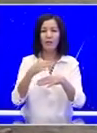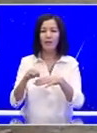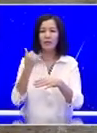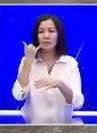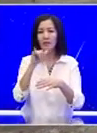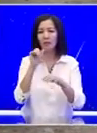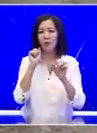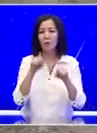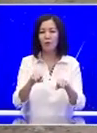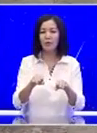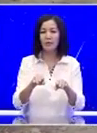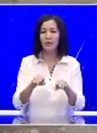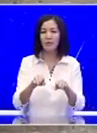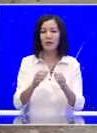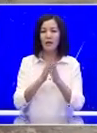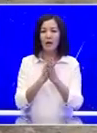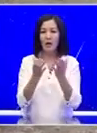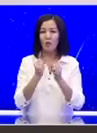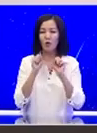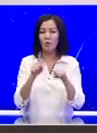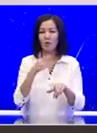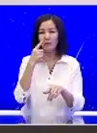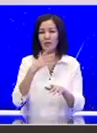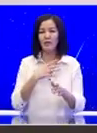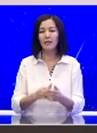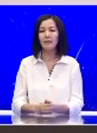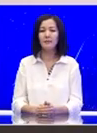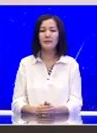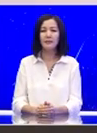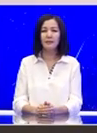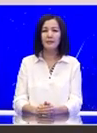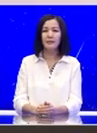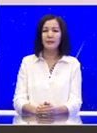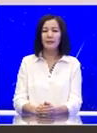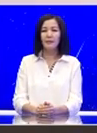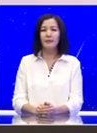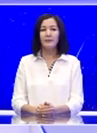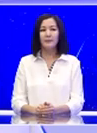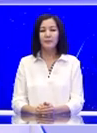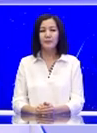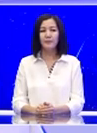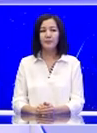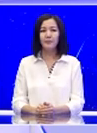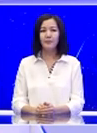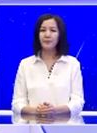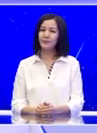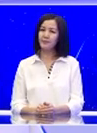телефонмен хабарласу арқылы ала алатынын айтады. Медет Жұмабай, Жайық Құрманбаев, Жетісу телеарнасы.